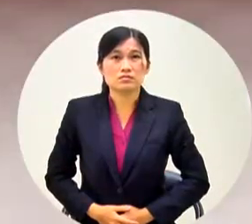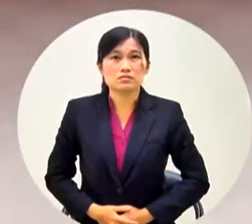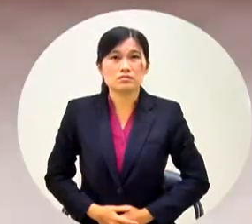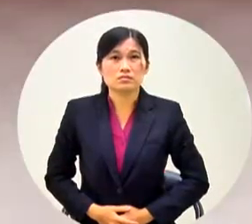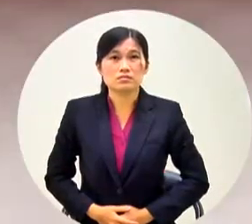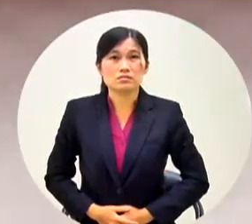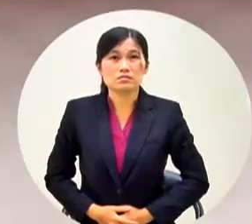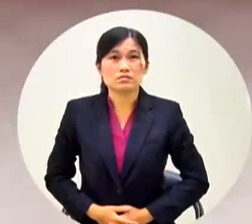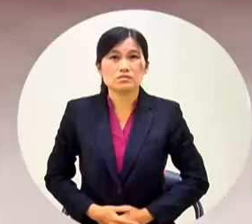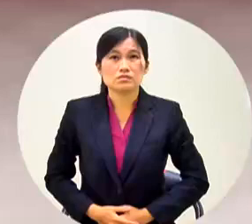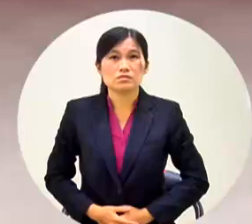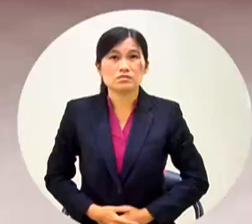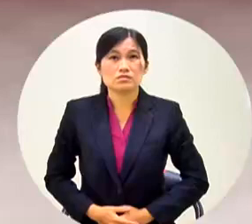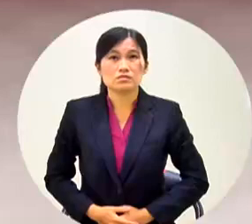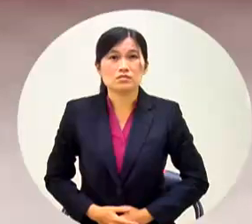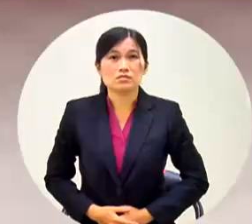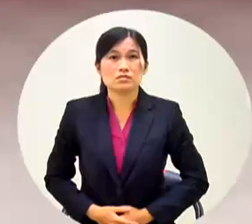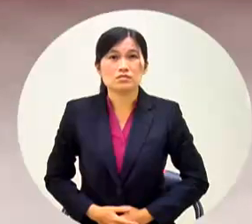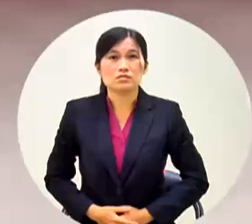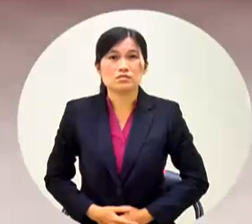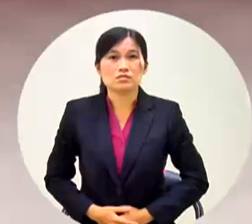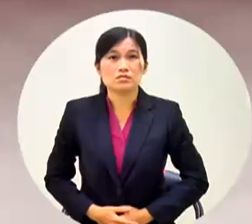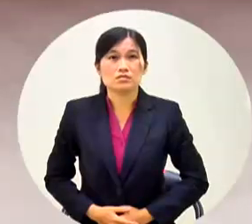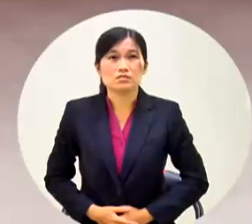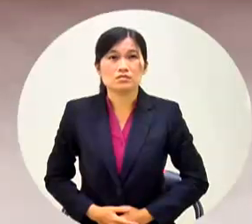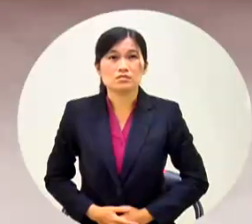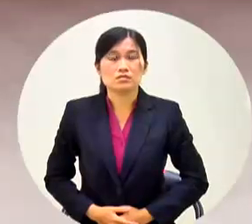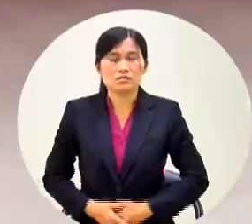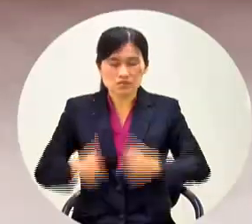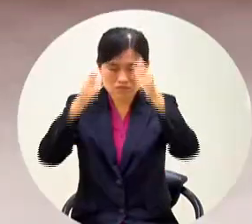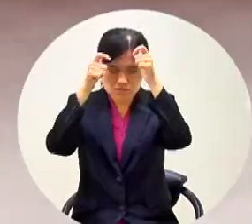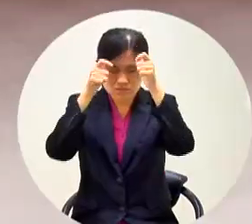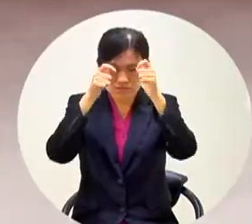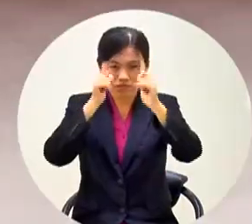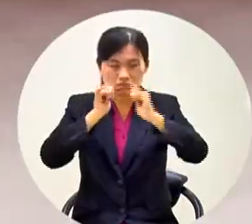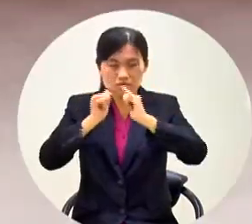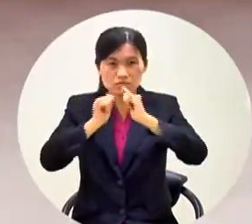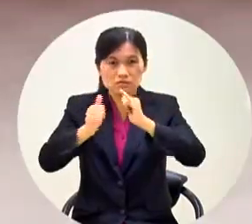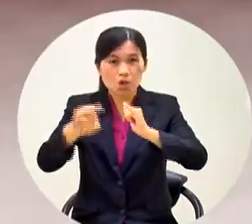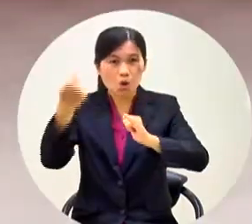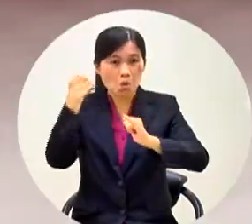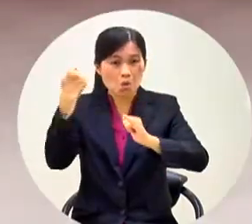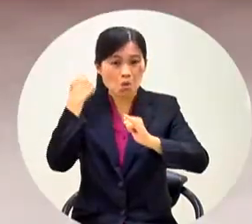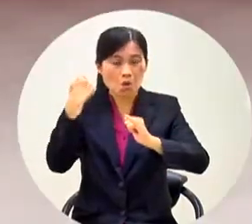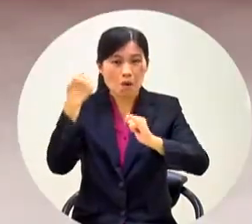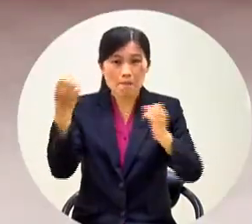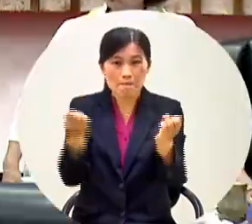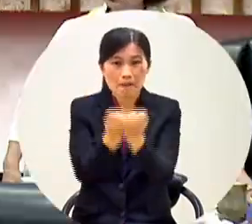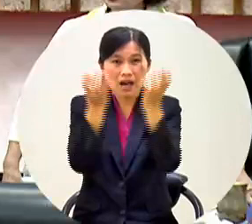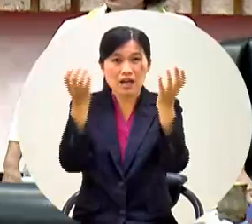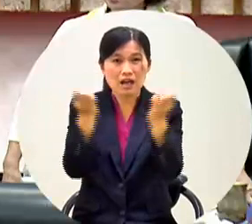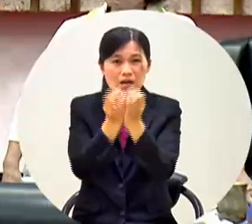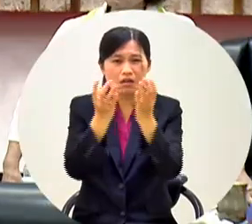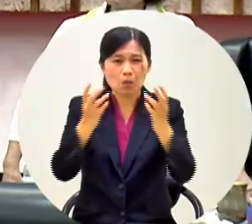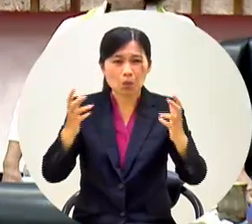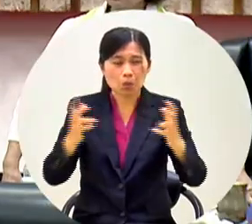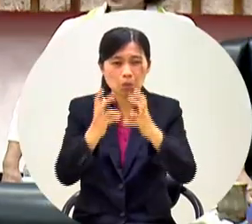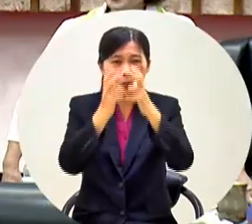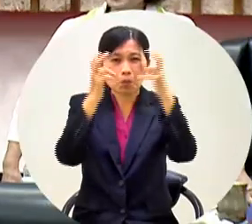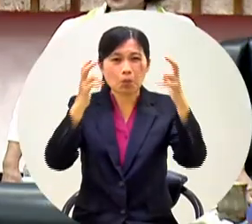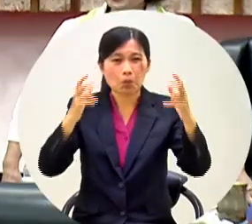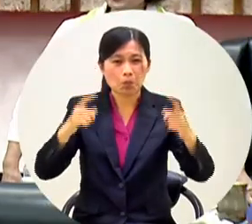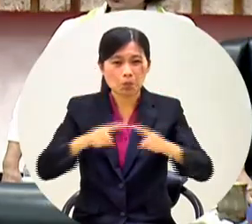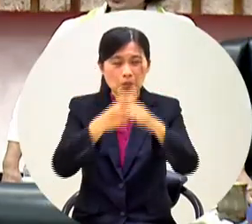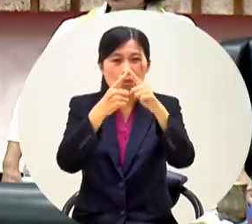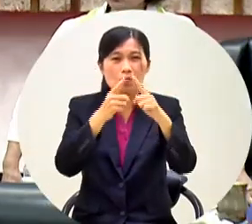我要跟高雄市民讲，昨天这一场的争议，是因为韩国瑜市长不